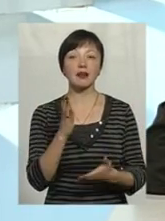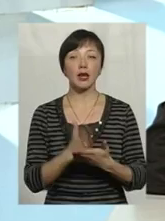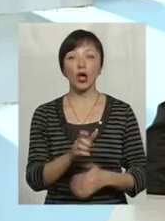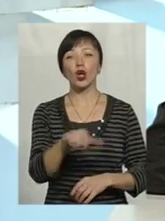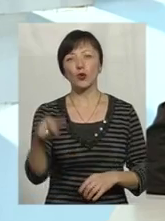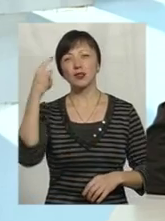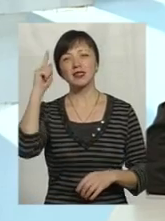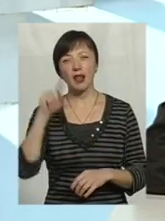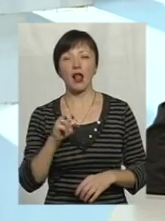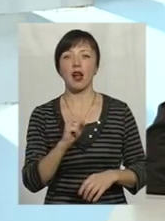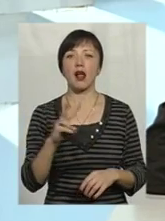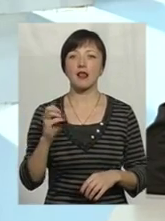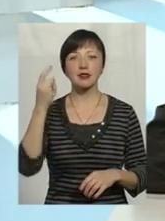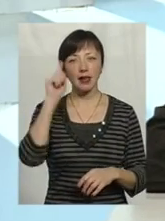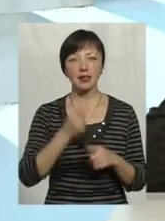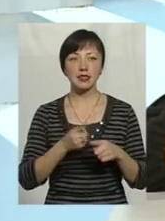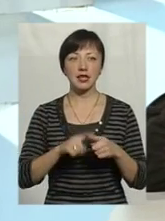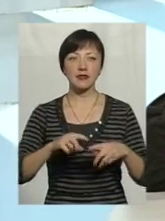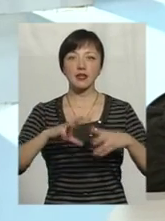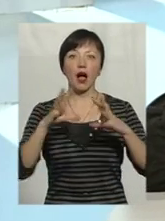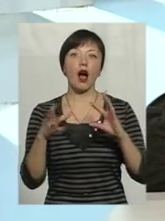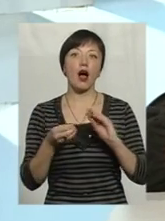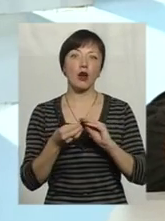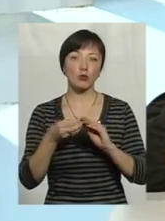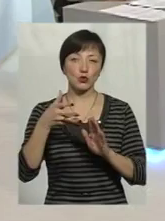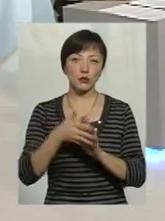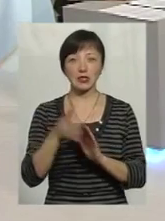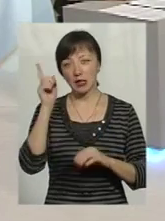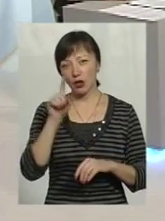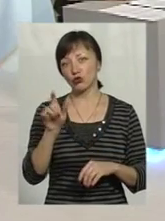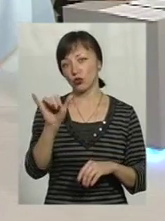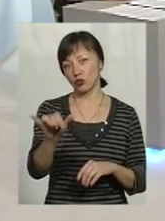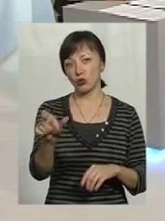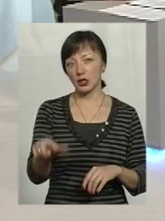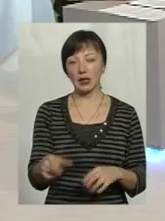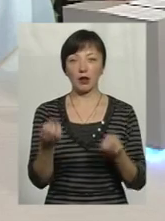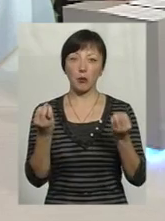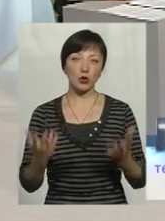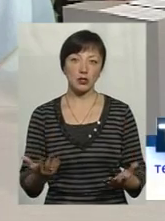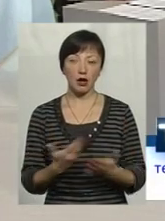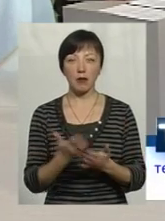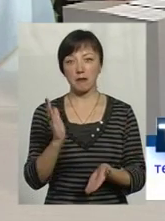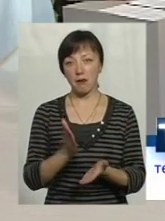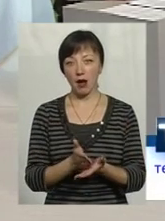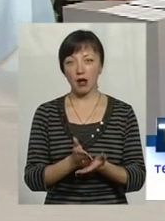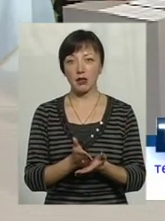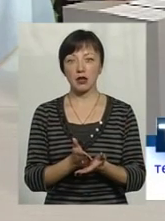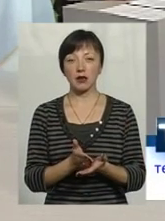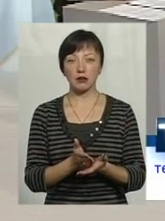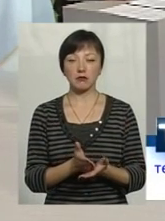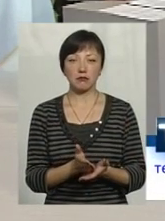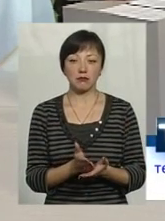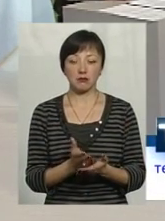Люди знали, але вони знали це в загальному розумінні. Вони знали, що людина непроста, що людина має за